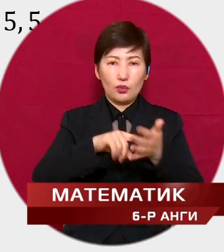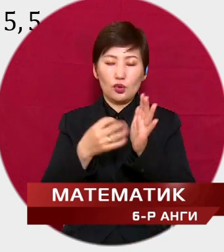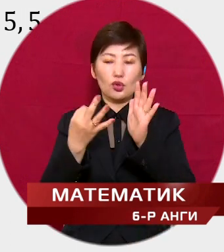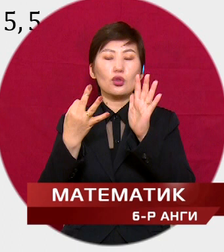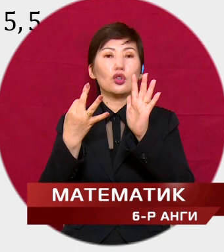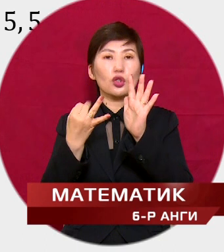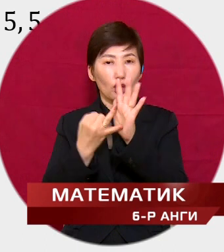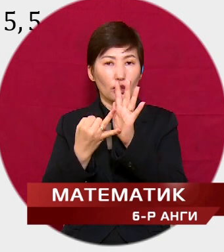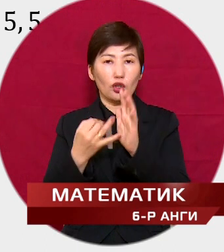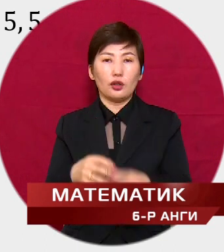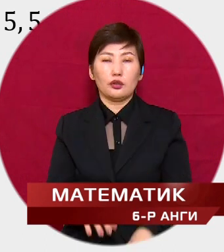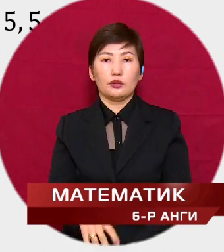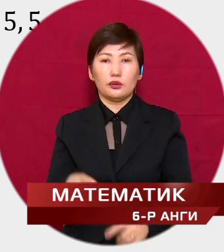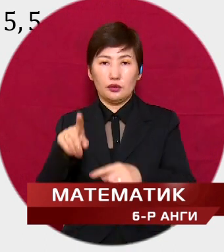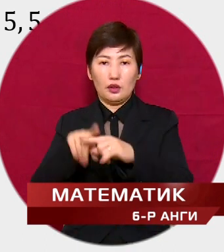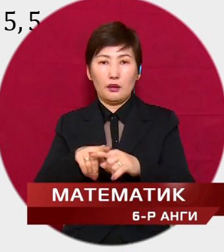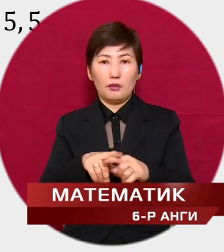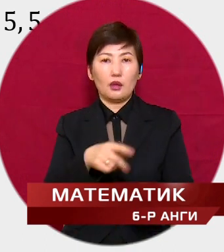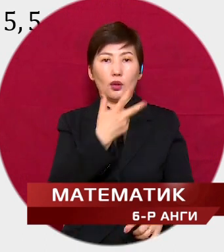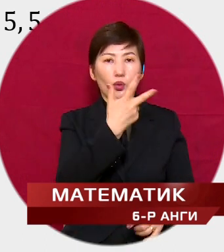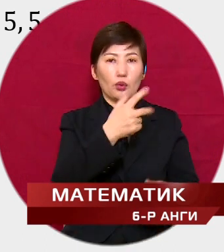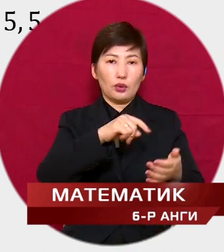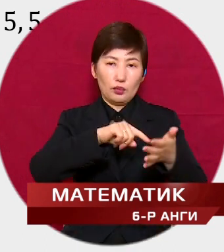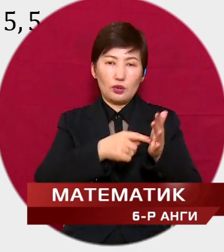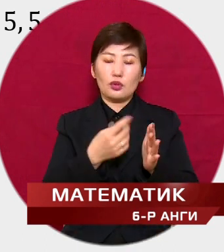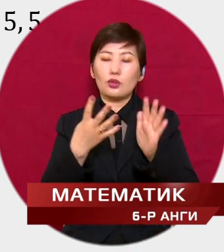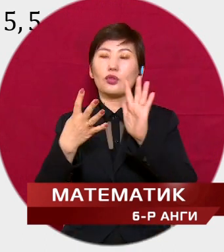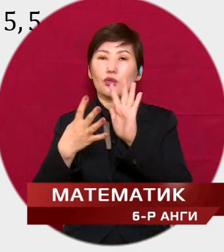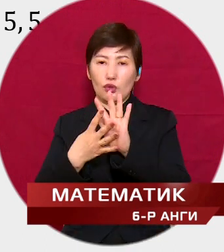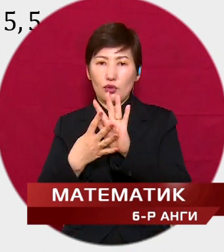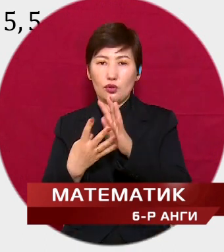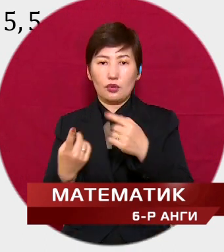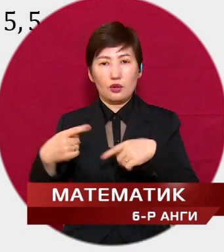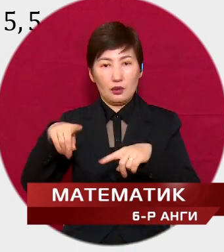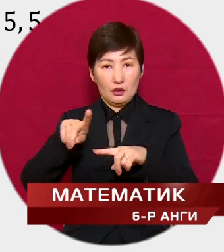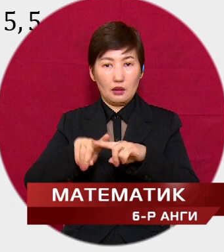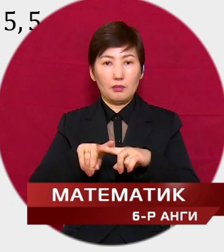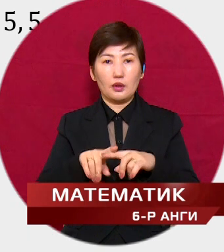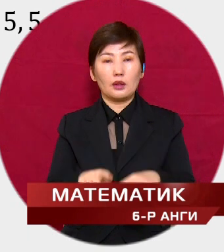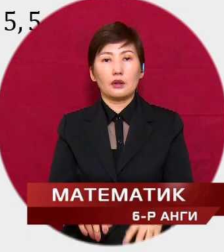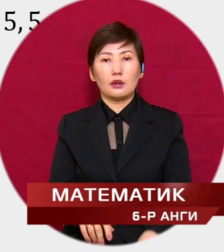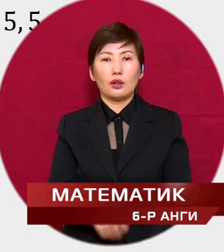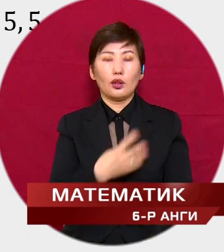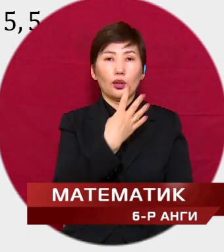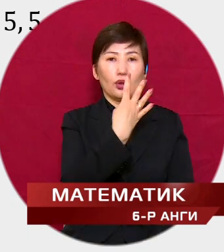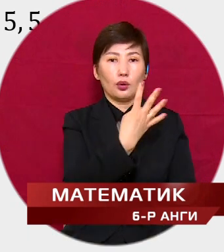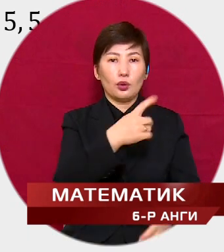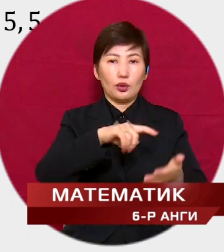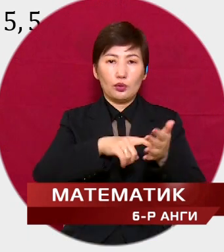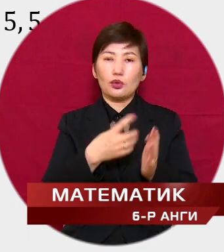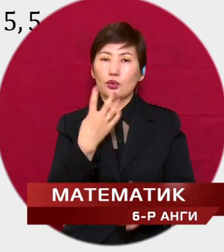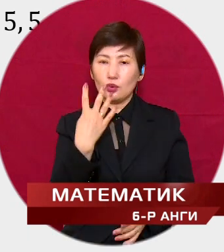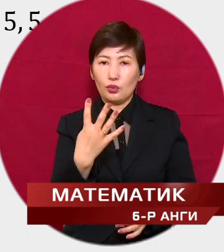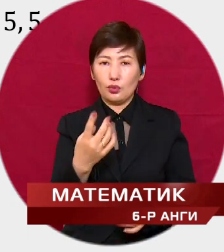байгаа учраас 2-ыг өрчхөн 7. 3 харан даатай хөөгт 9 байгаа учраас 3-ыг өрчхөн 9. За 4 харан даатай хөөгт 4